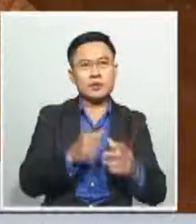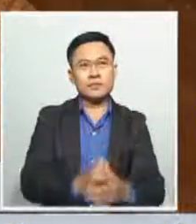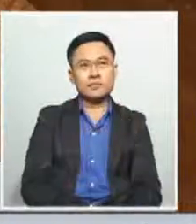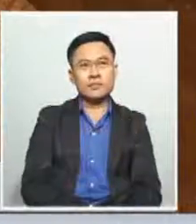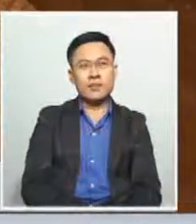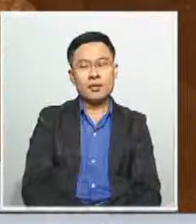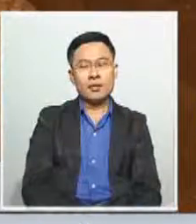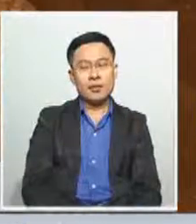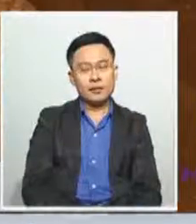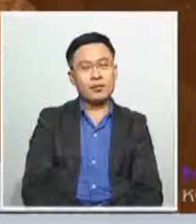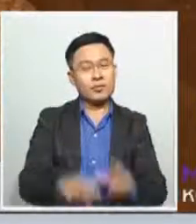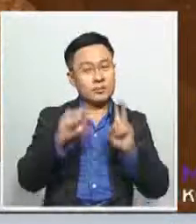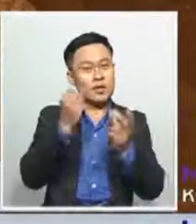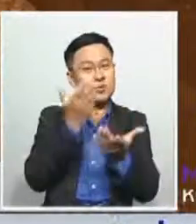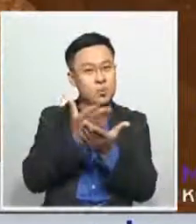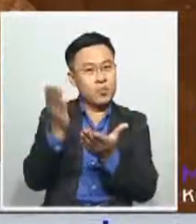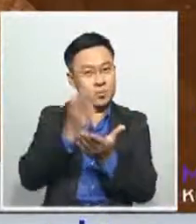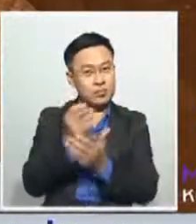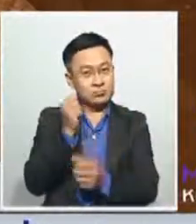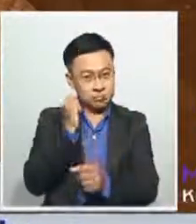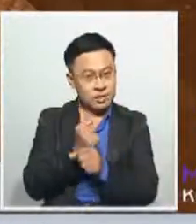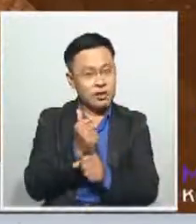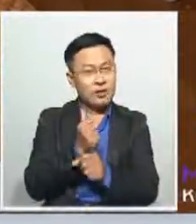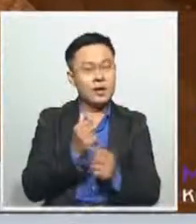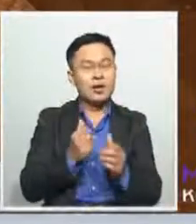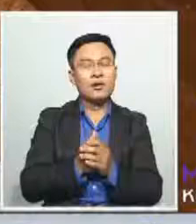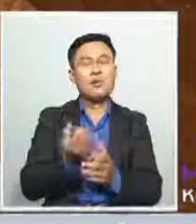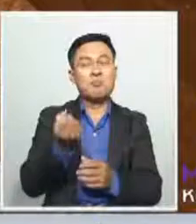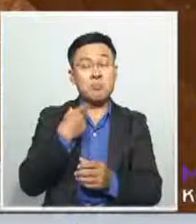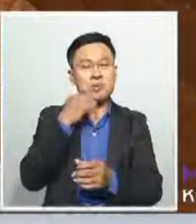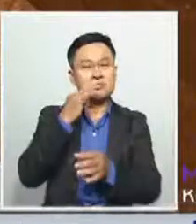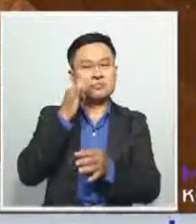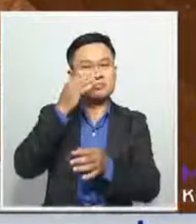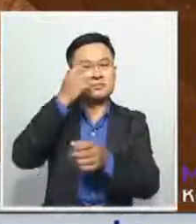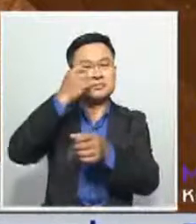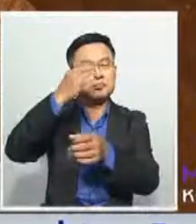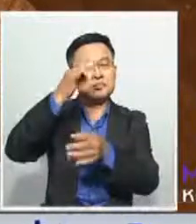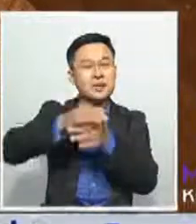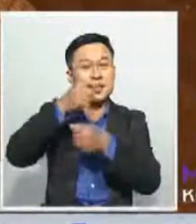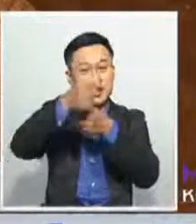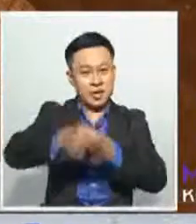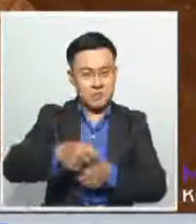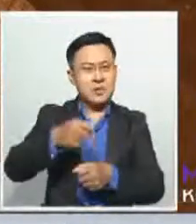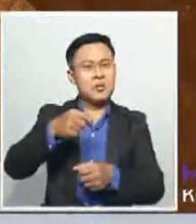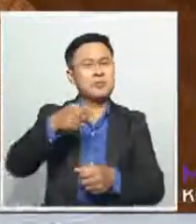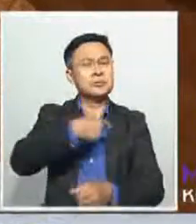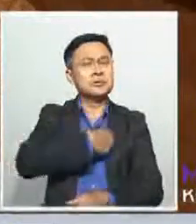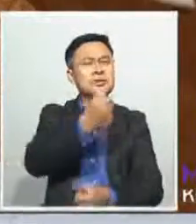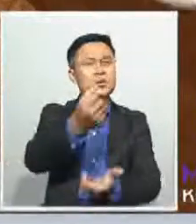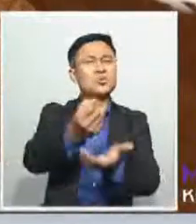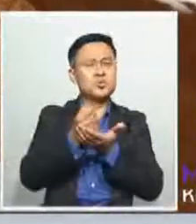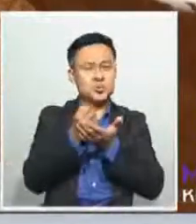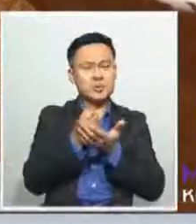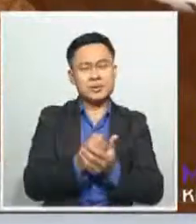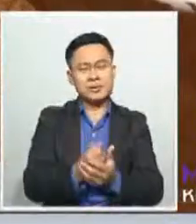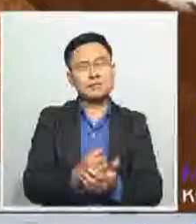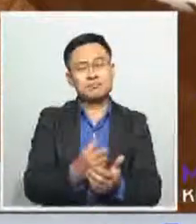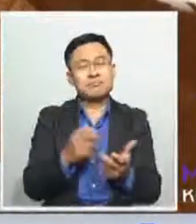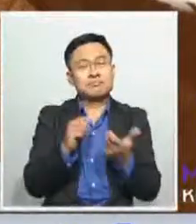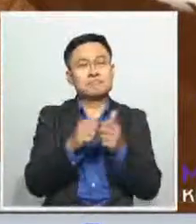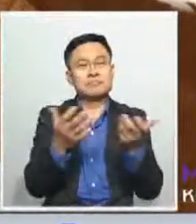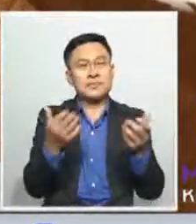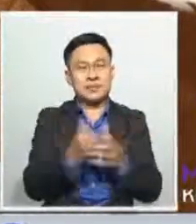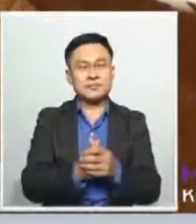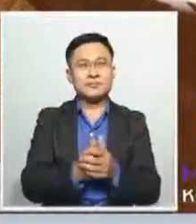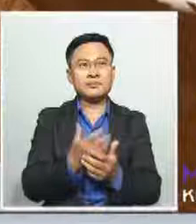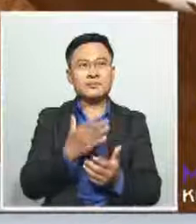ความสุขจังเลยเนี่ย ไม่หรอเจดีค่ะ เป็นนี่ ทกส เป็นนี่ทกสนี่ยังอารมณ์ดีอยู่เหรอ ไม ่ เ